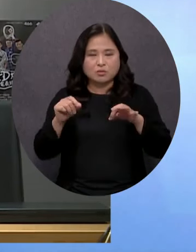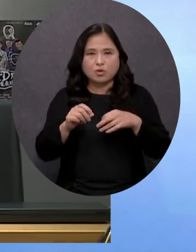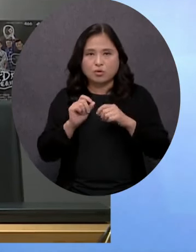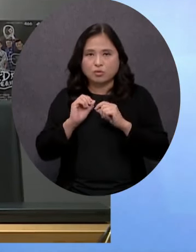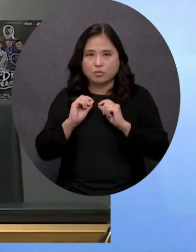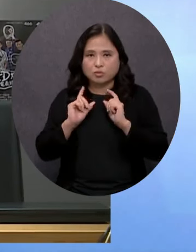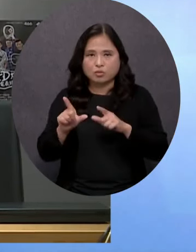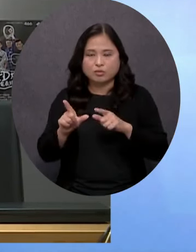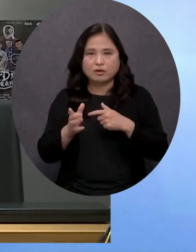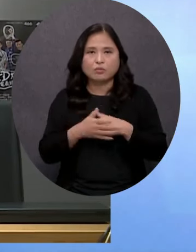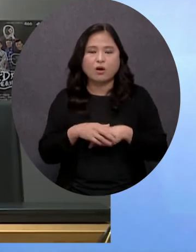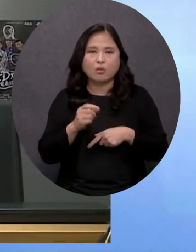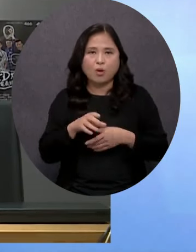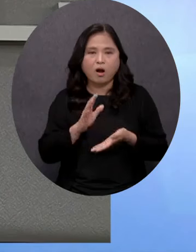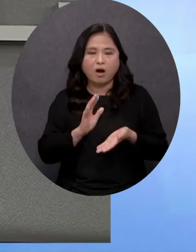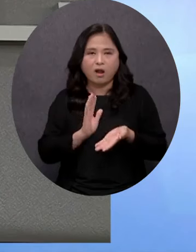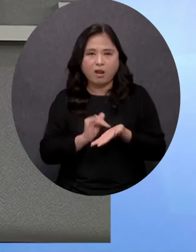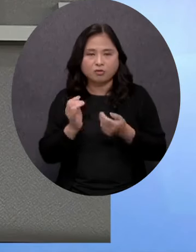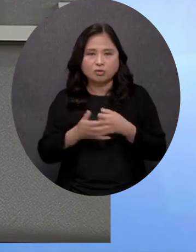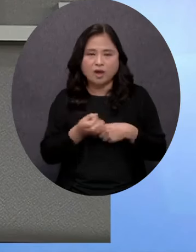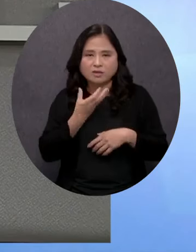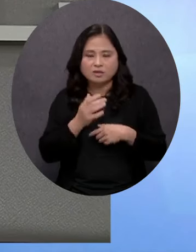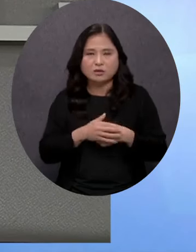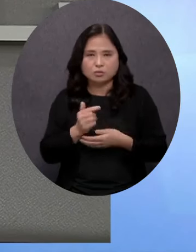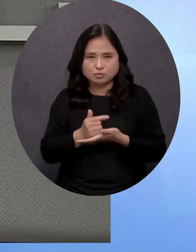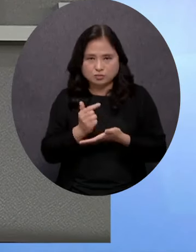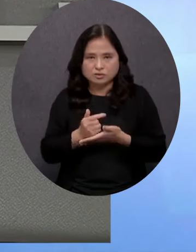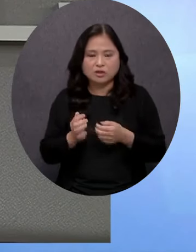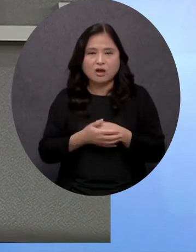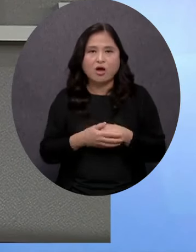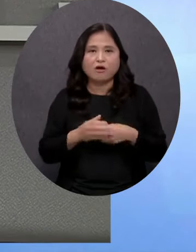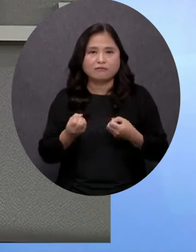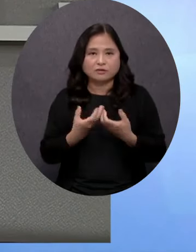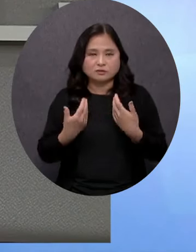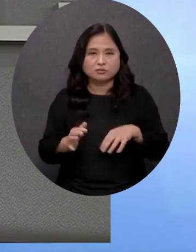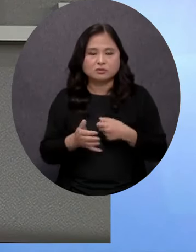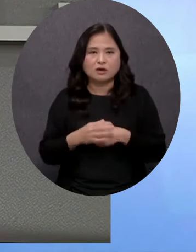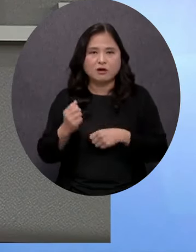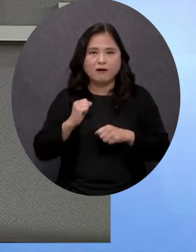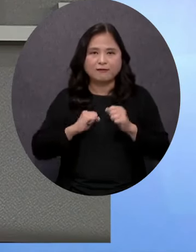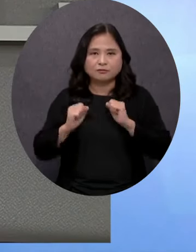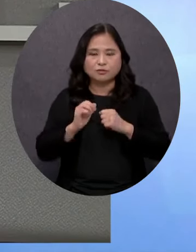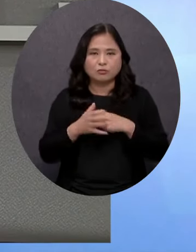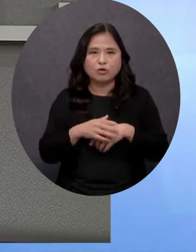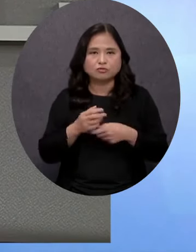和提出的建议深表重视，在事故后已经积极采取行动纠正问